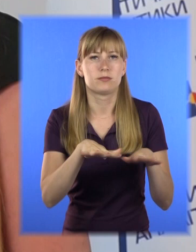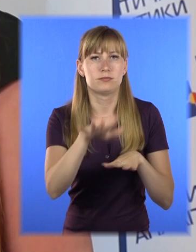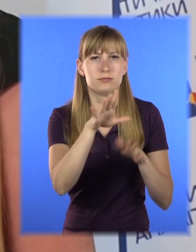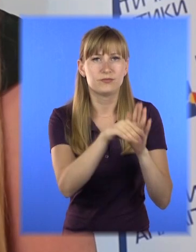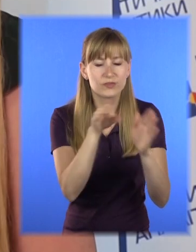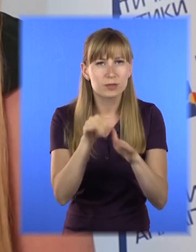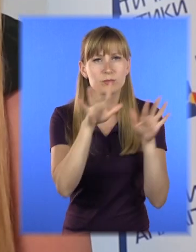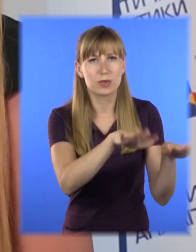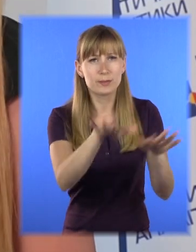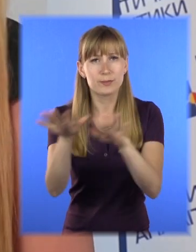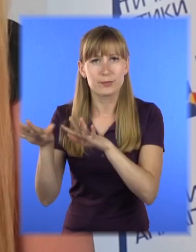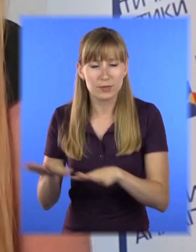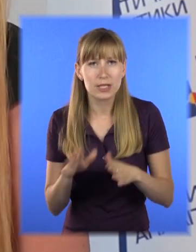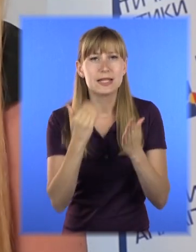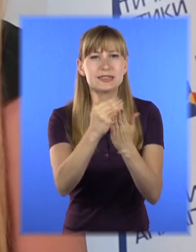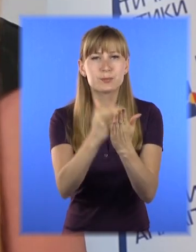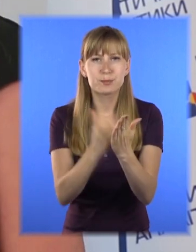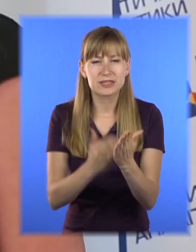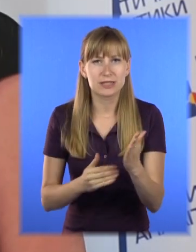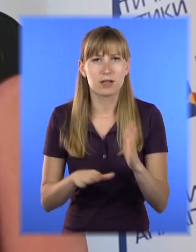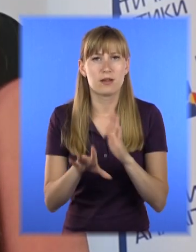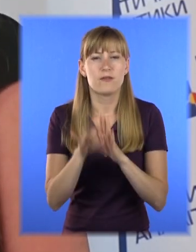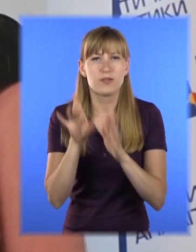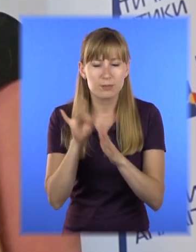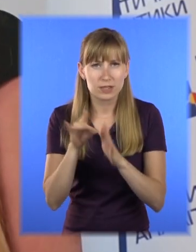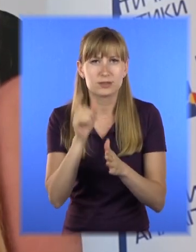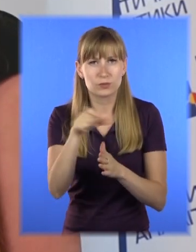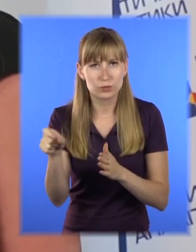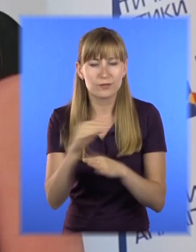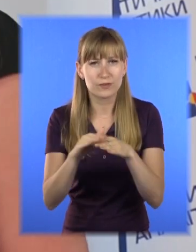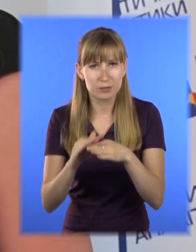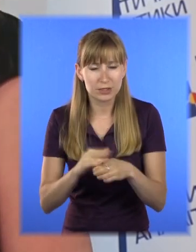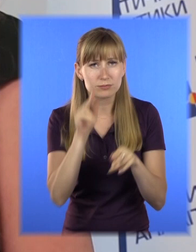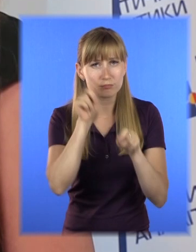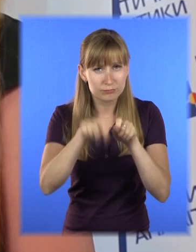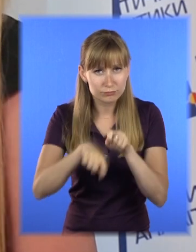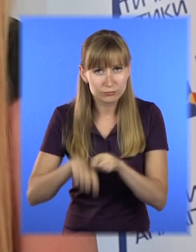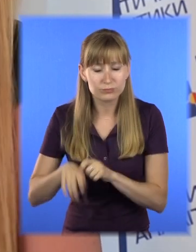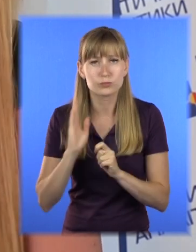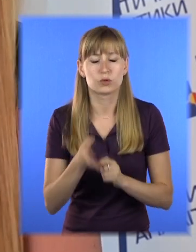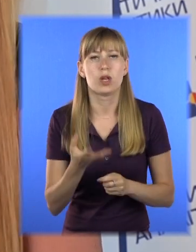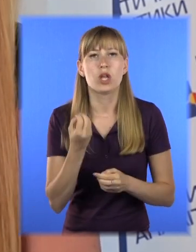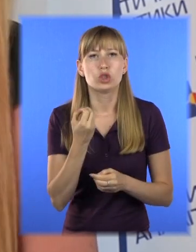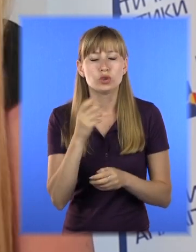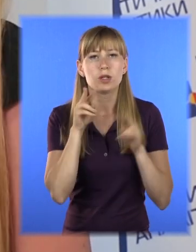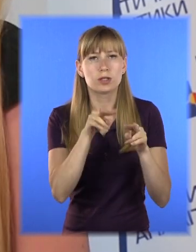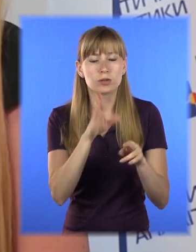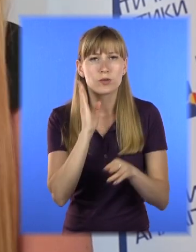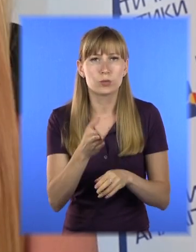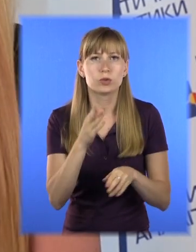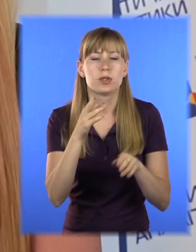списку зареєстрованих кандидатів та уточнювати список виборців по кожній дільниці. Ще вони контролюватимуть дотримання правил